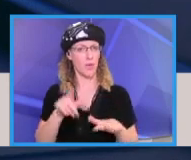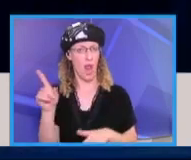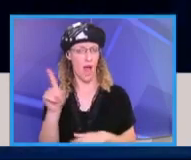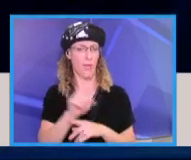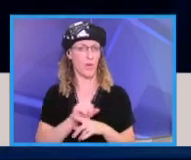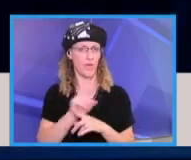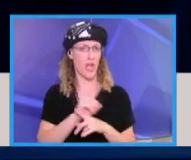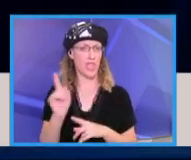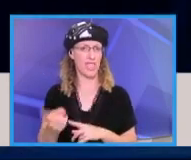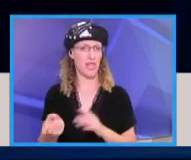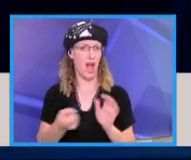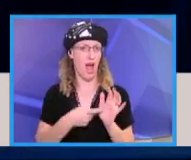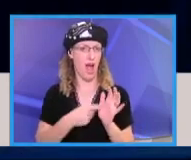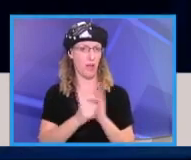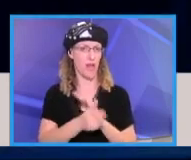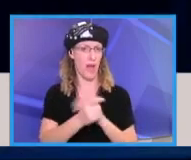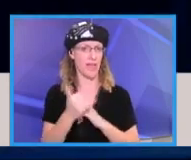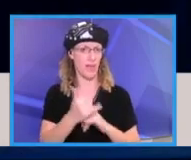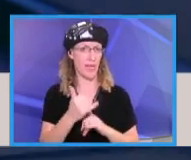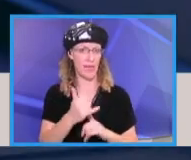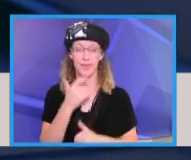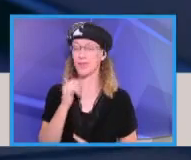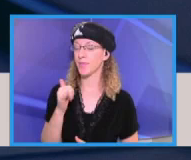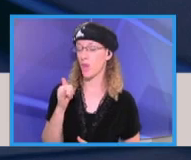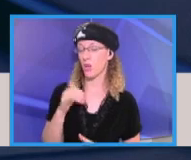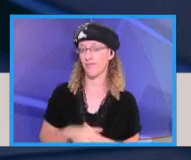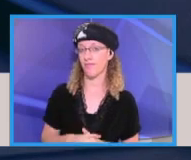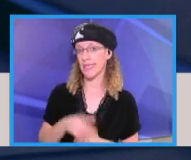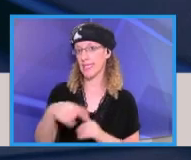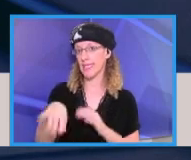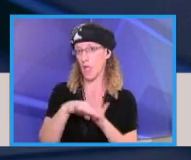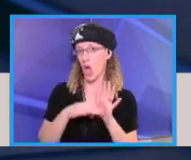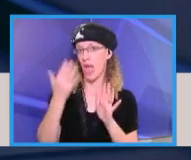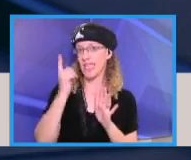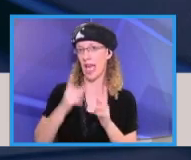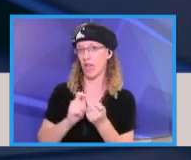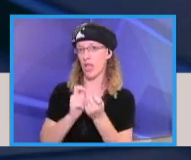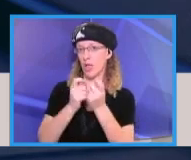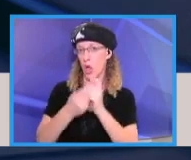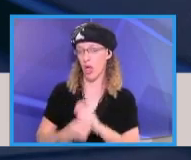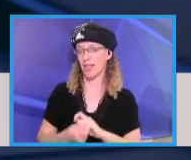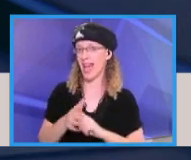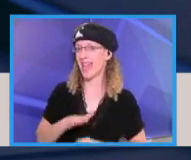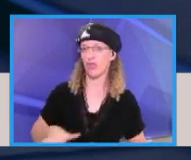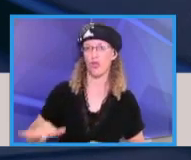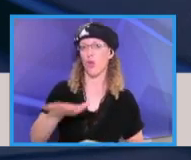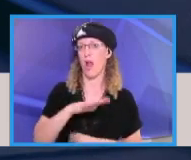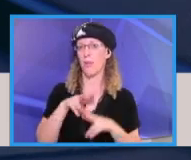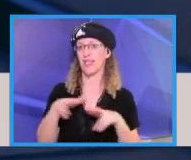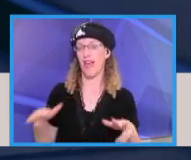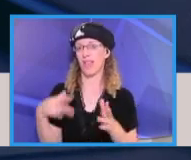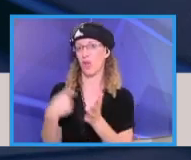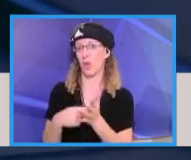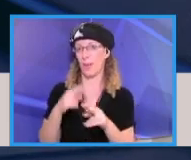בתקופה שבה היא צריכה לשלם לספקים. נכון, זה חוק שבעצם היה אמור לשנות את כל בעצם מצב